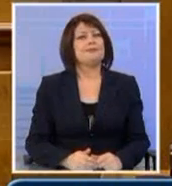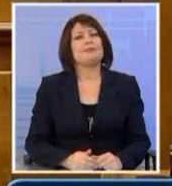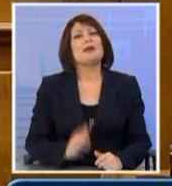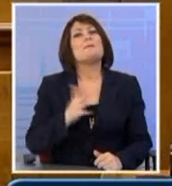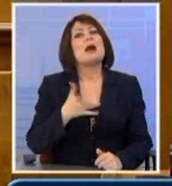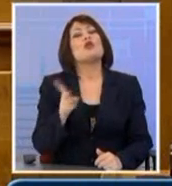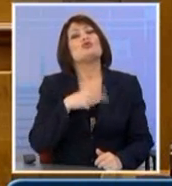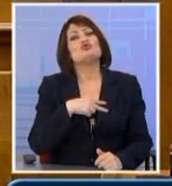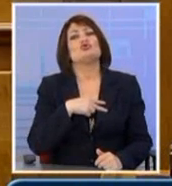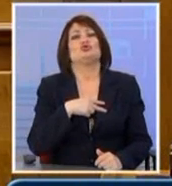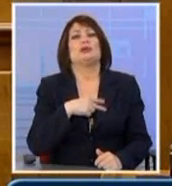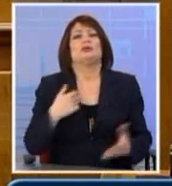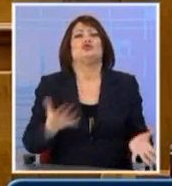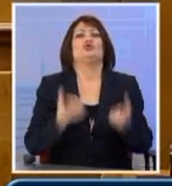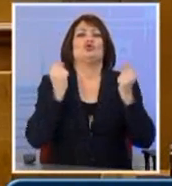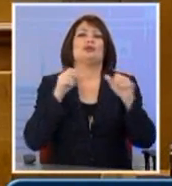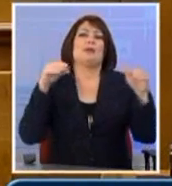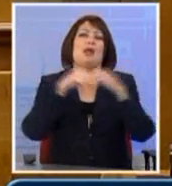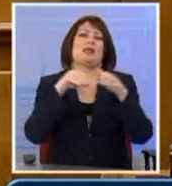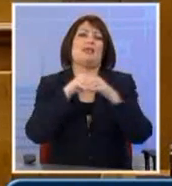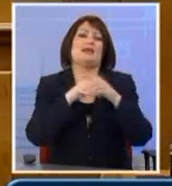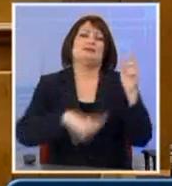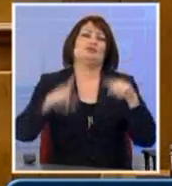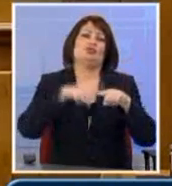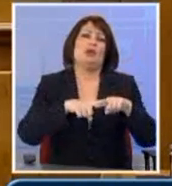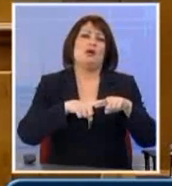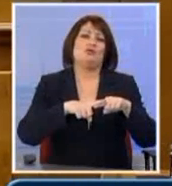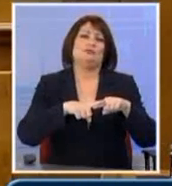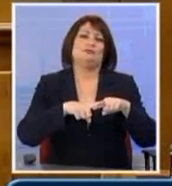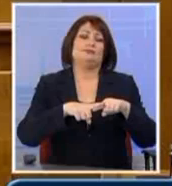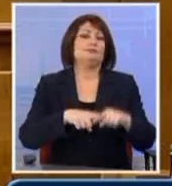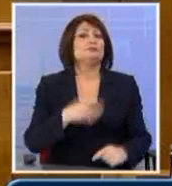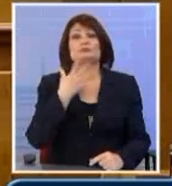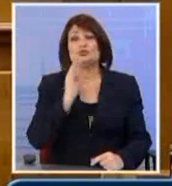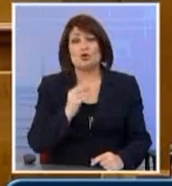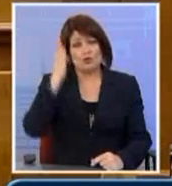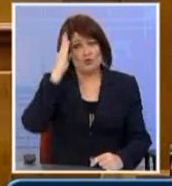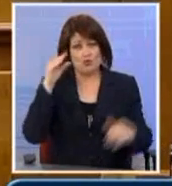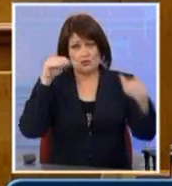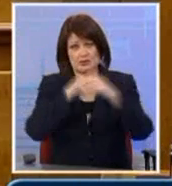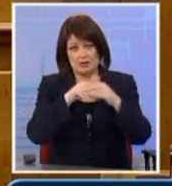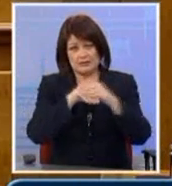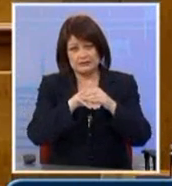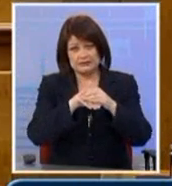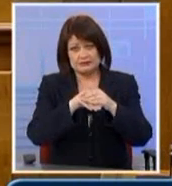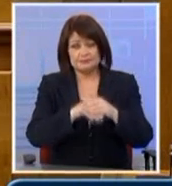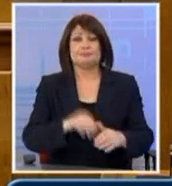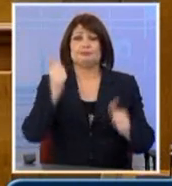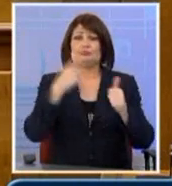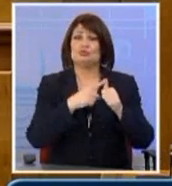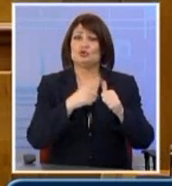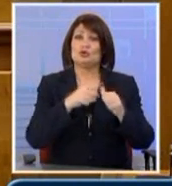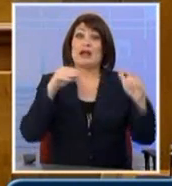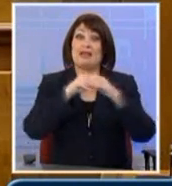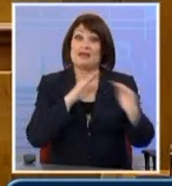σωστά σώσαμε τις καταθέσεις του ελληνικού λαού, γιατί η ανακεφαλαιοποίηση έγινε πρώτον για να σωθούν οι